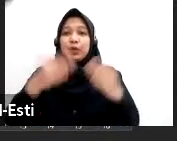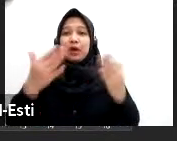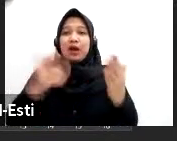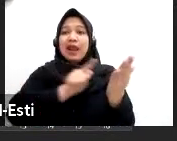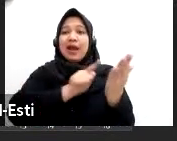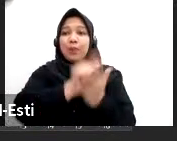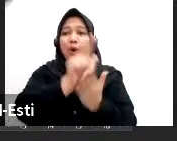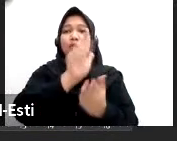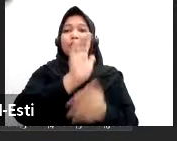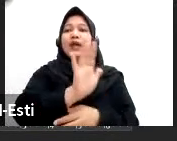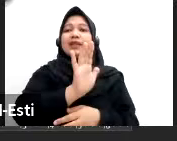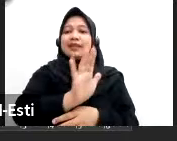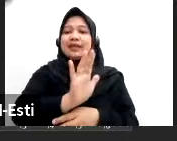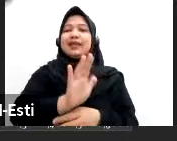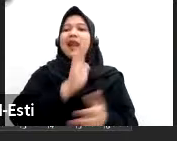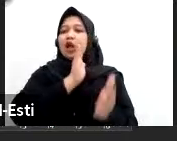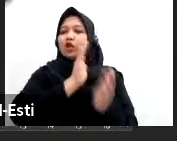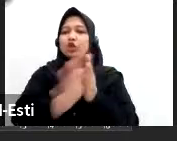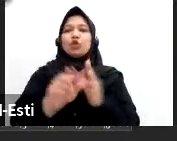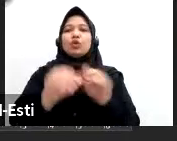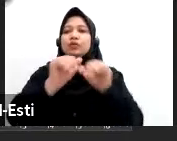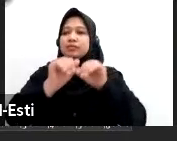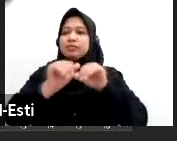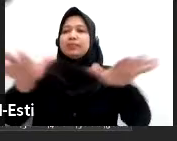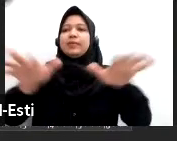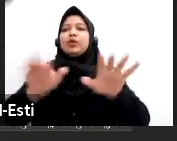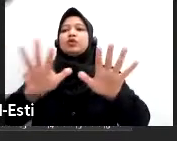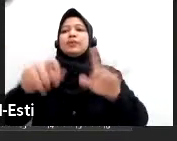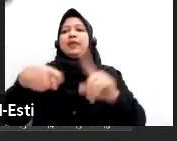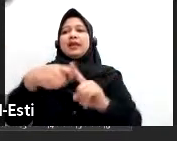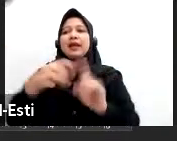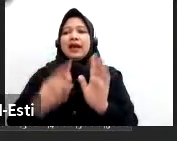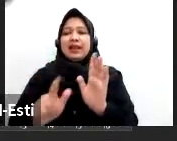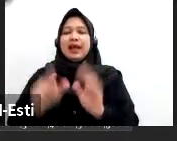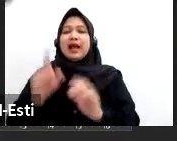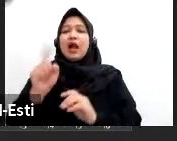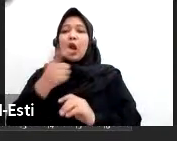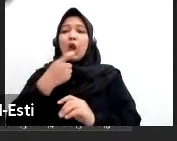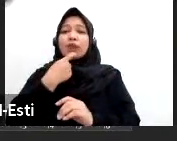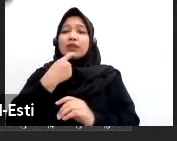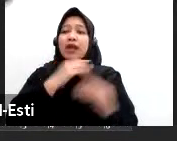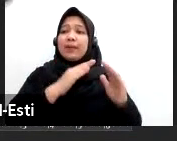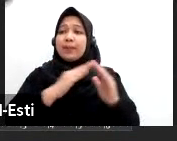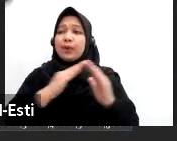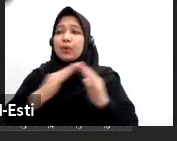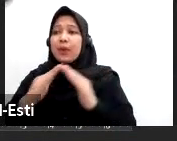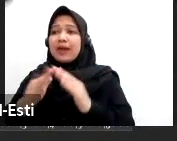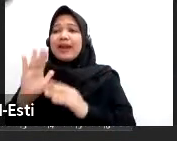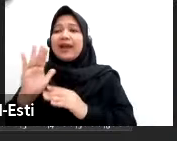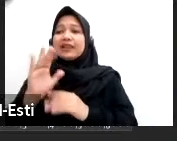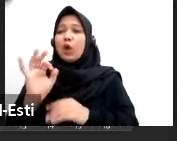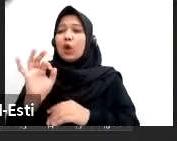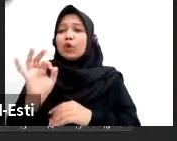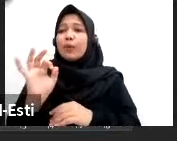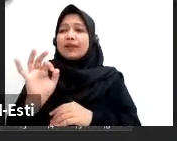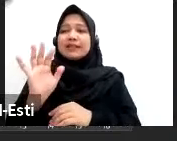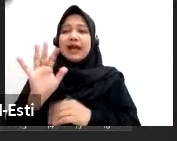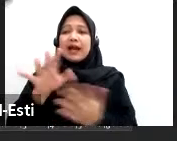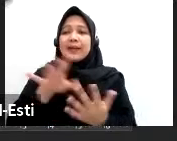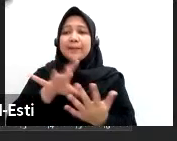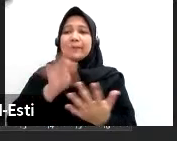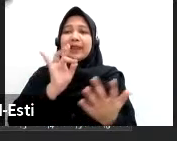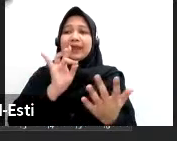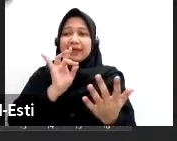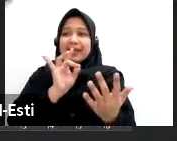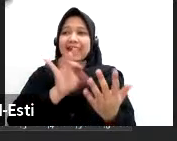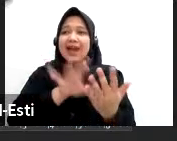ternotifikasi langsung ke 9kl yang terkait kalau misalnya terkait dengan perubahan dia otomatis ia akan pilih pranti akan pilih Disini Hai